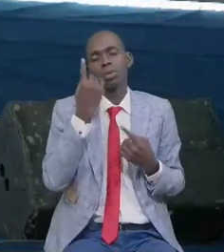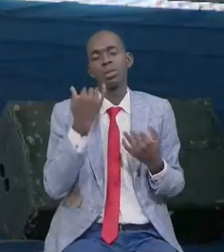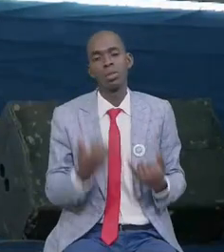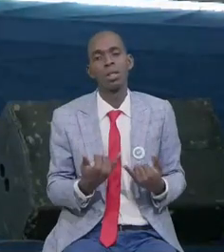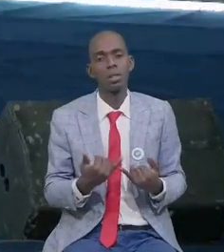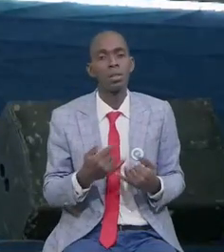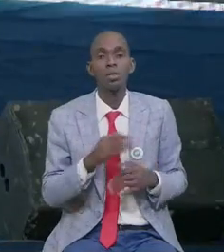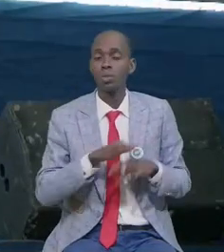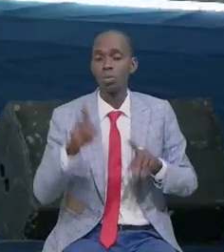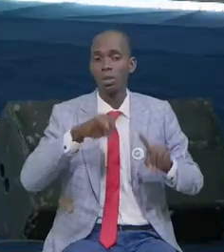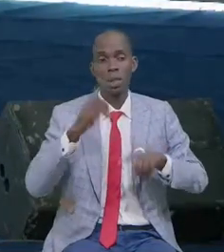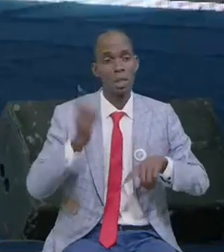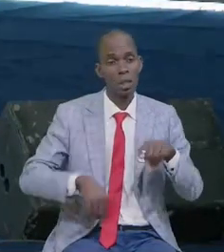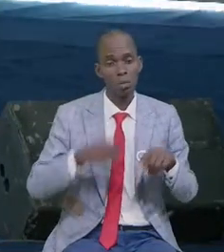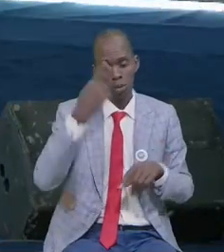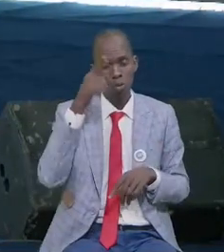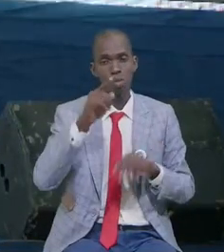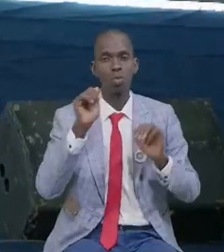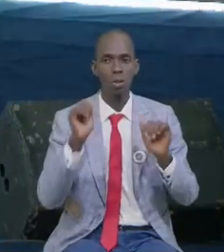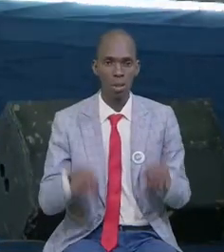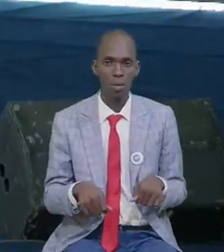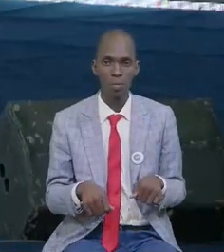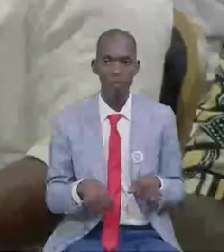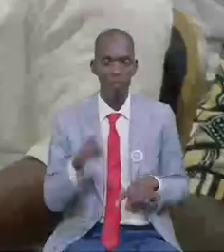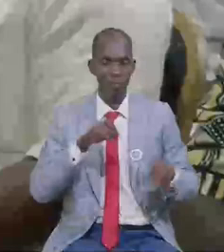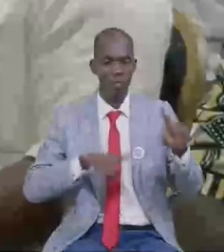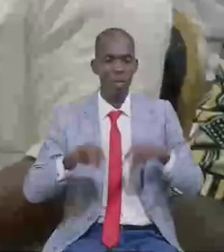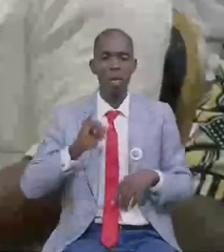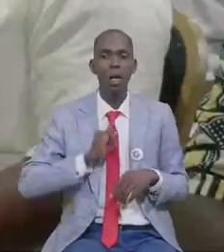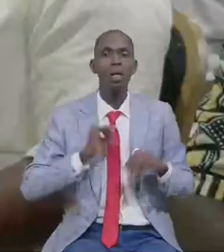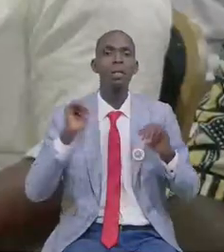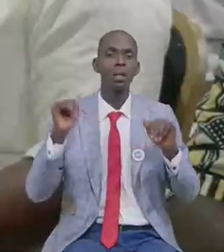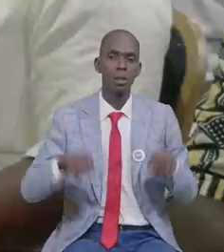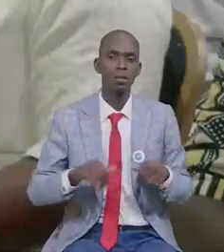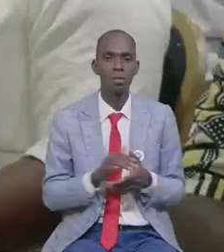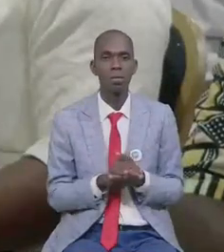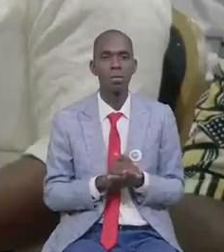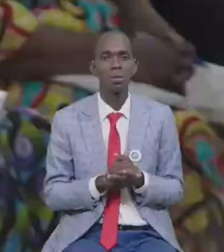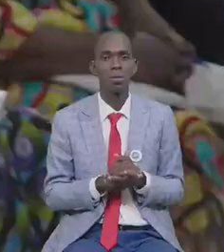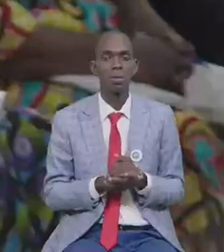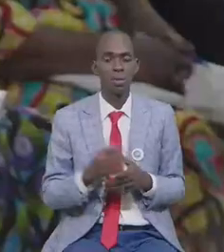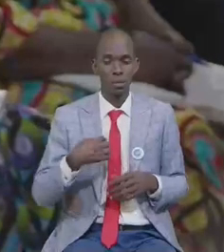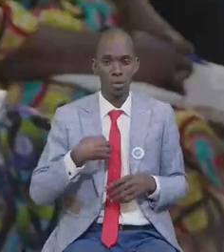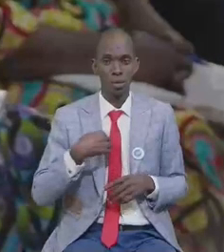peux. J'ai dit, je peux. J'ai dit, je le ferai.